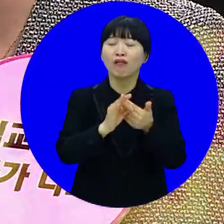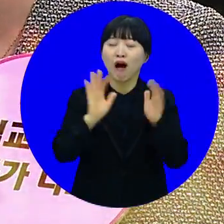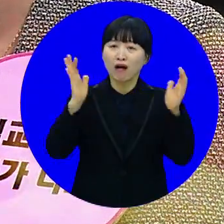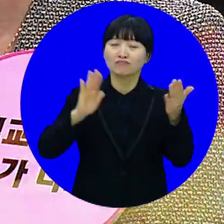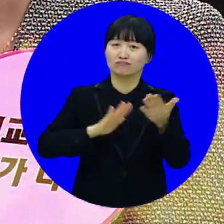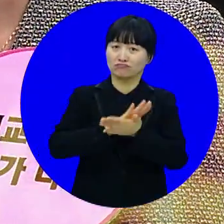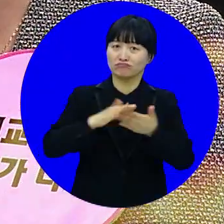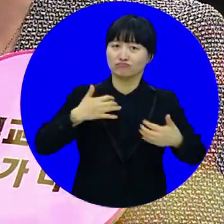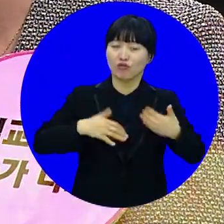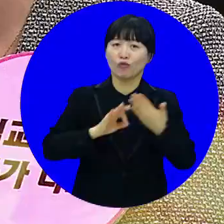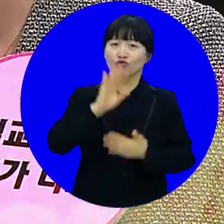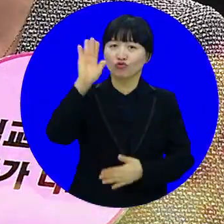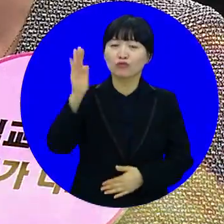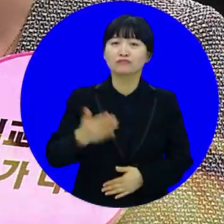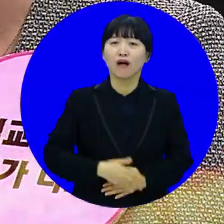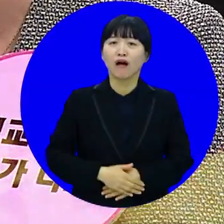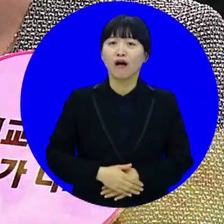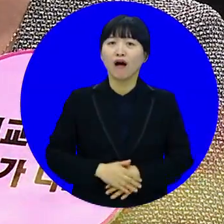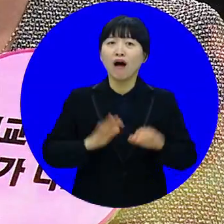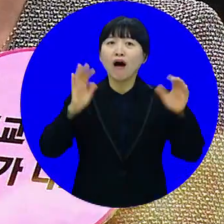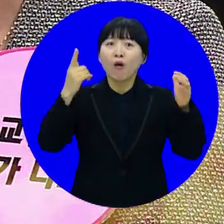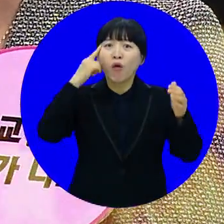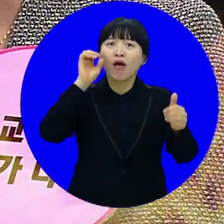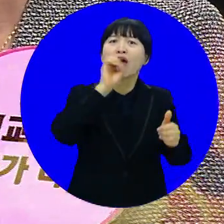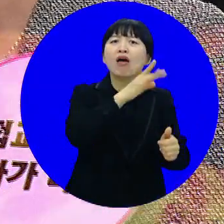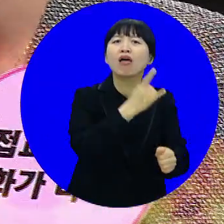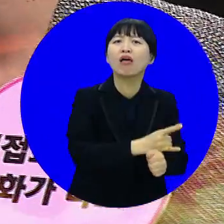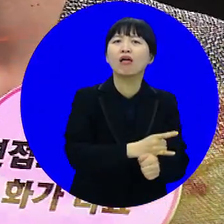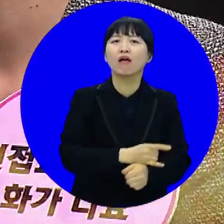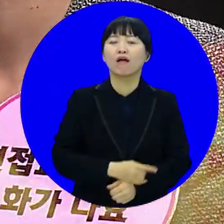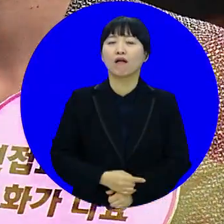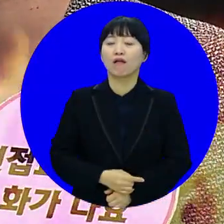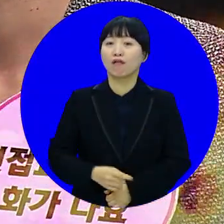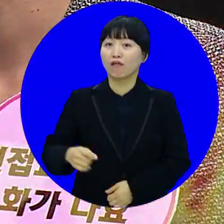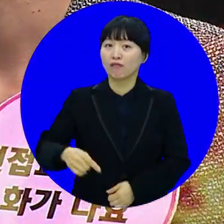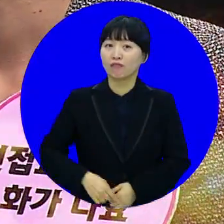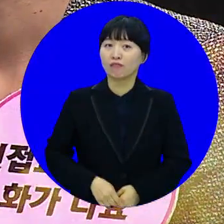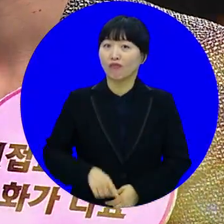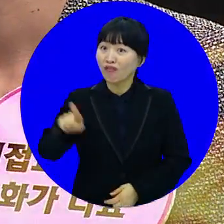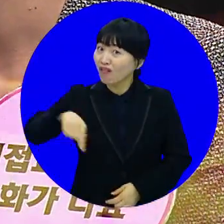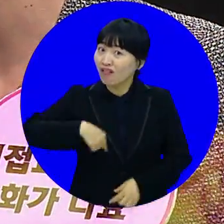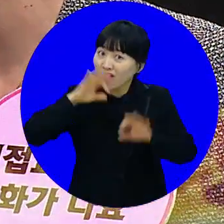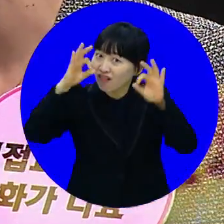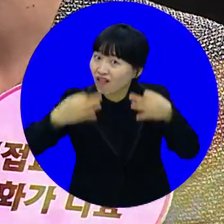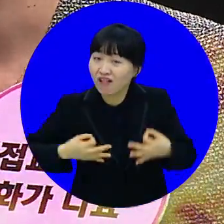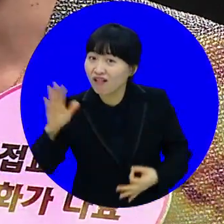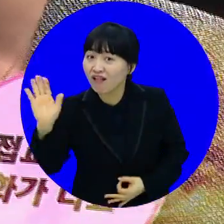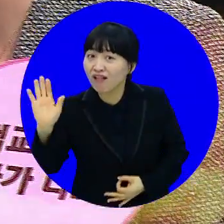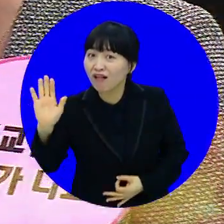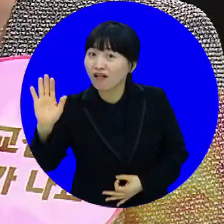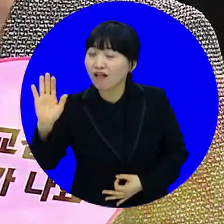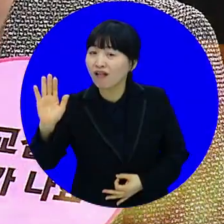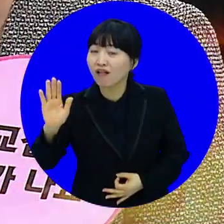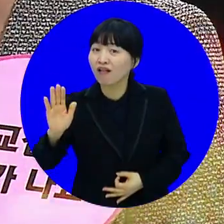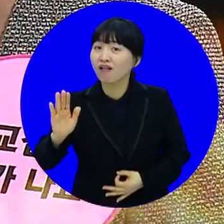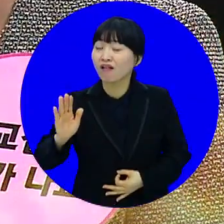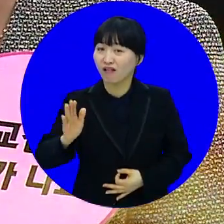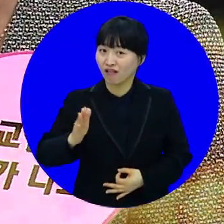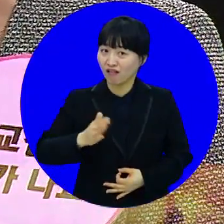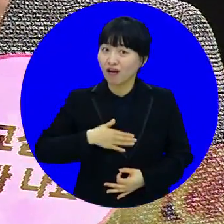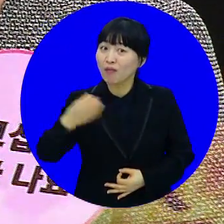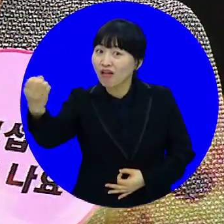교섭을 시켜줬으면 애기하고 재밌게 놀면 되는 거잖아. 왜 애기한테 저런 얘기를 하냐고. 자기는 저런 얘기 안